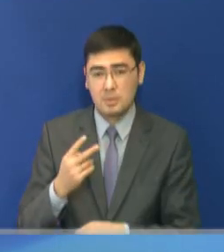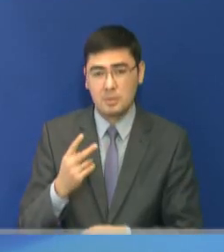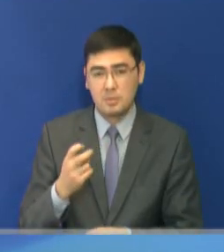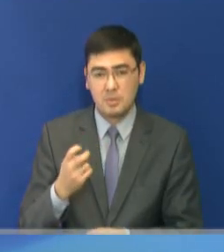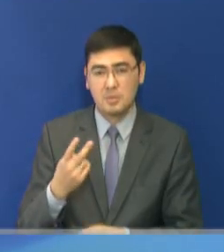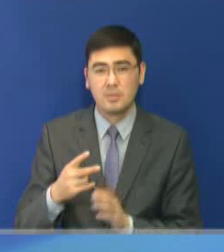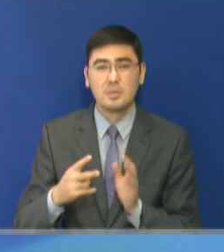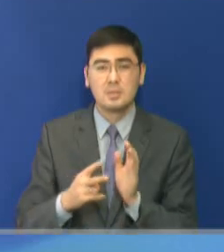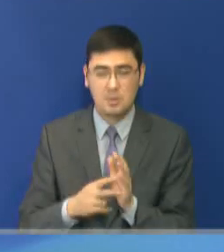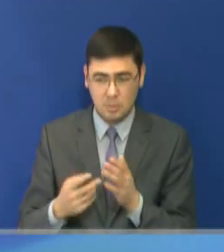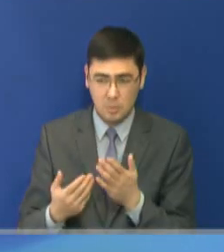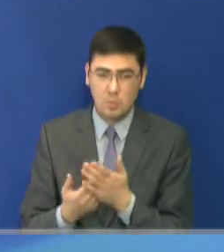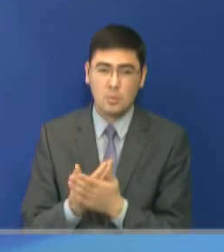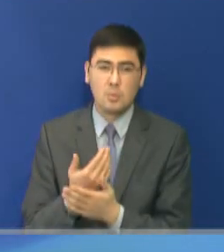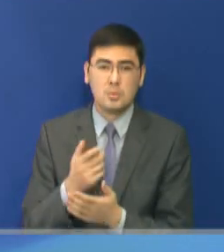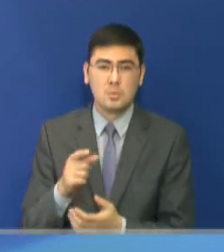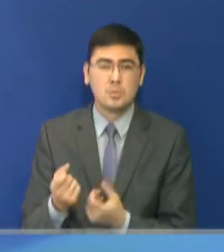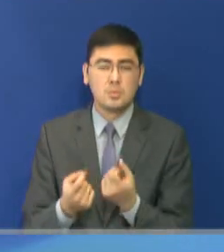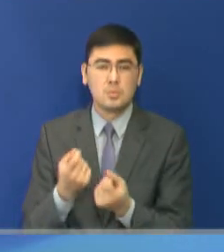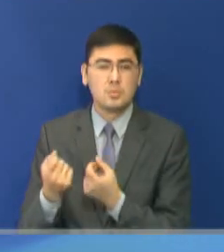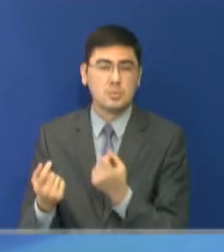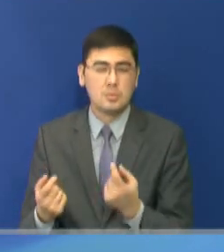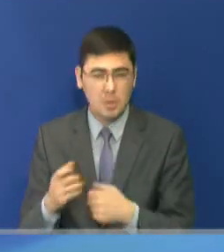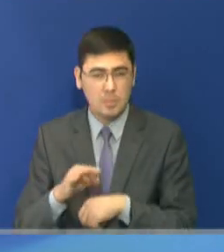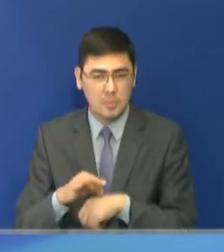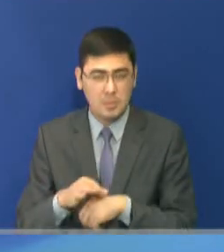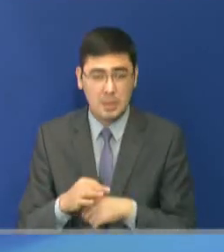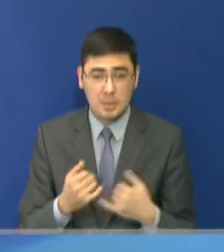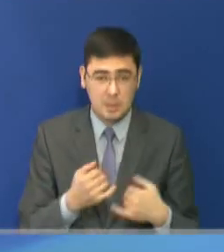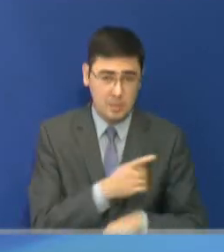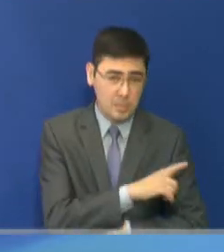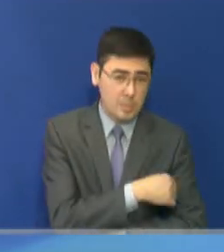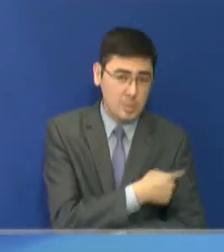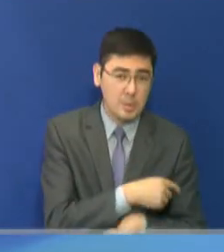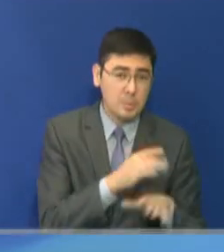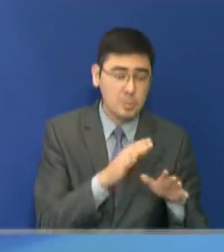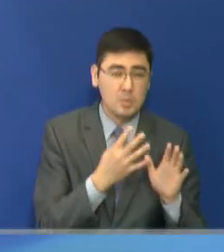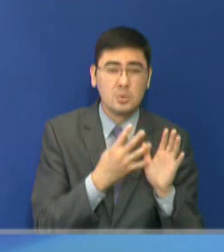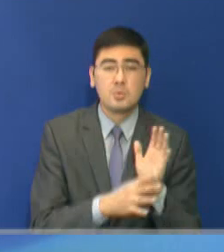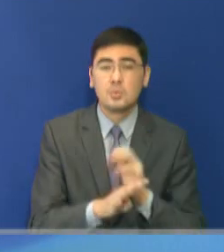словам специалистов, сейчас в инфекционной больнице проходит лечение 95 пациентов.